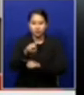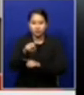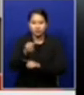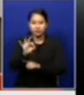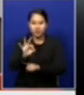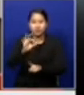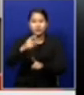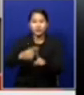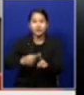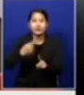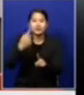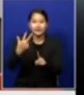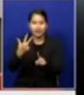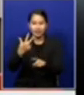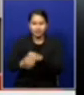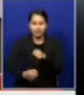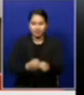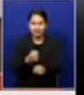นา